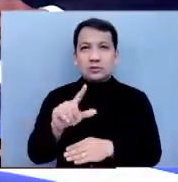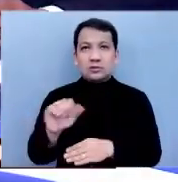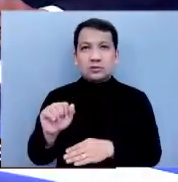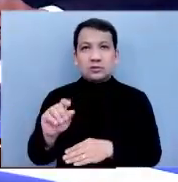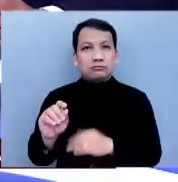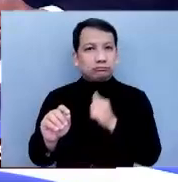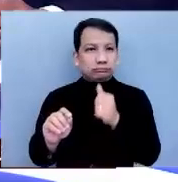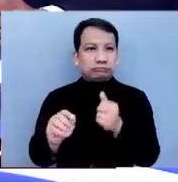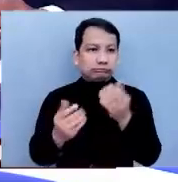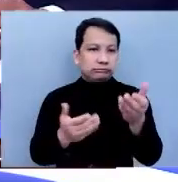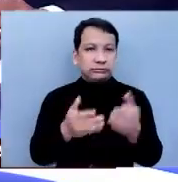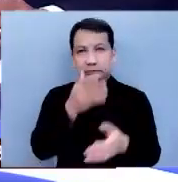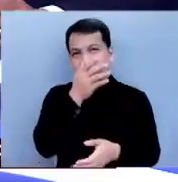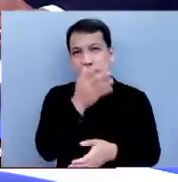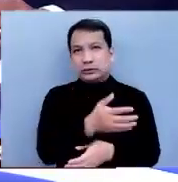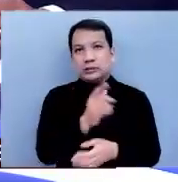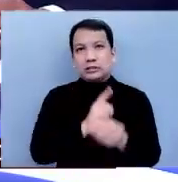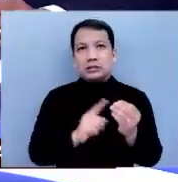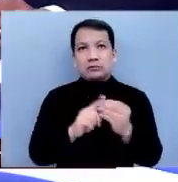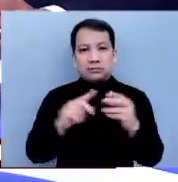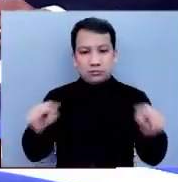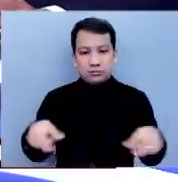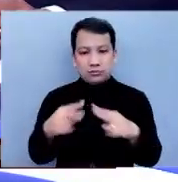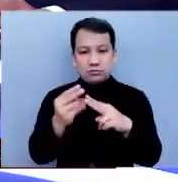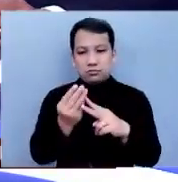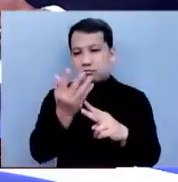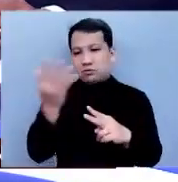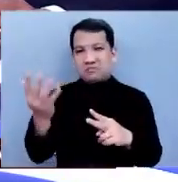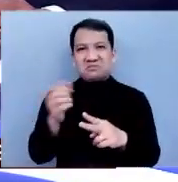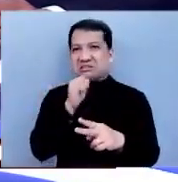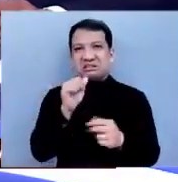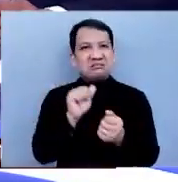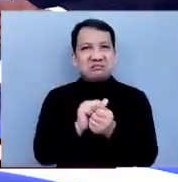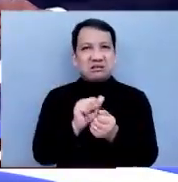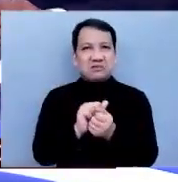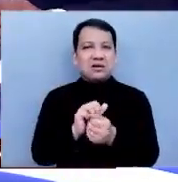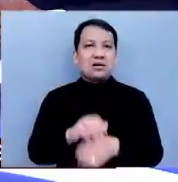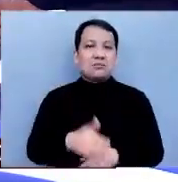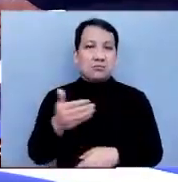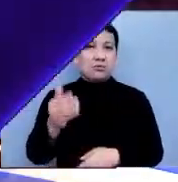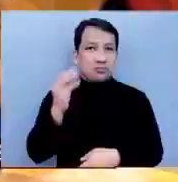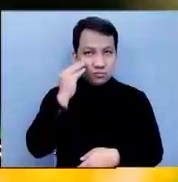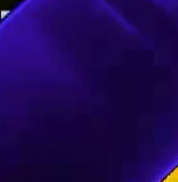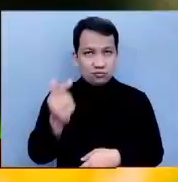dahil na etsepera raw ang Bulkang Mayon. Nasa frontline na balitang yan, Mon Gualvez.